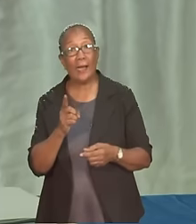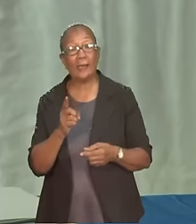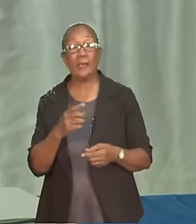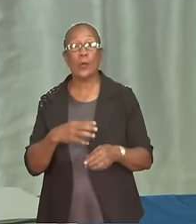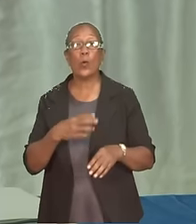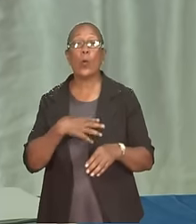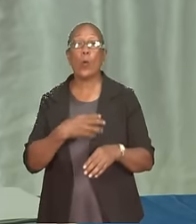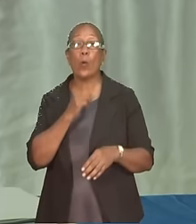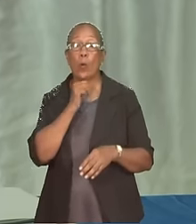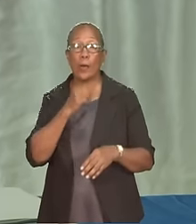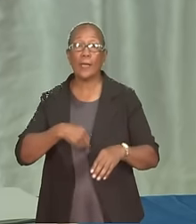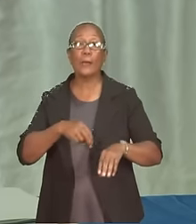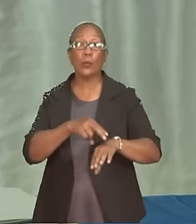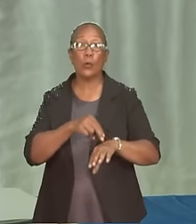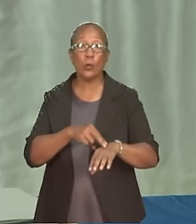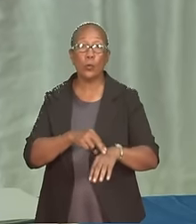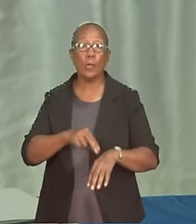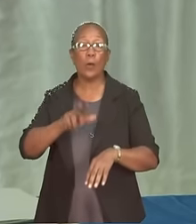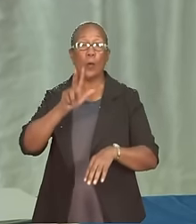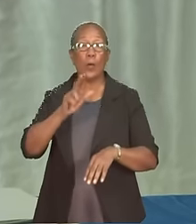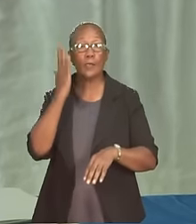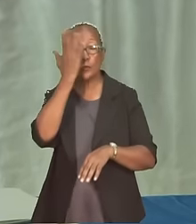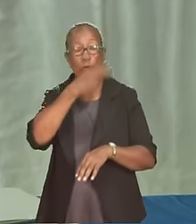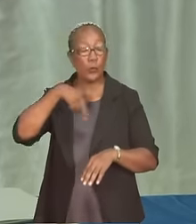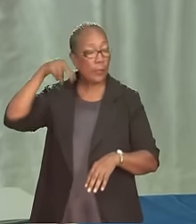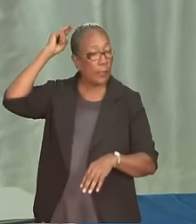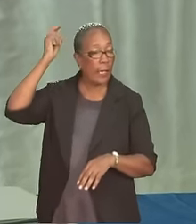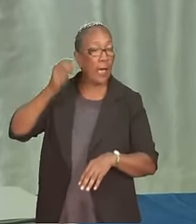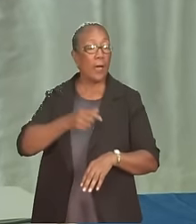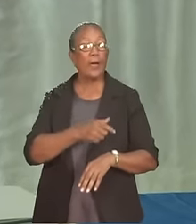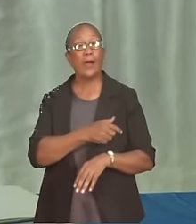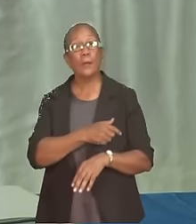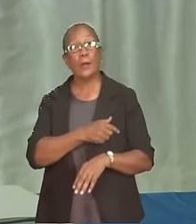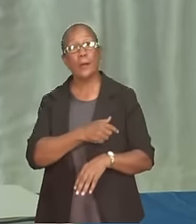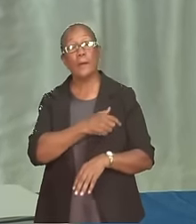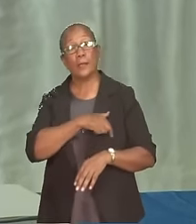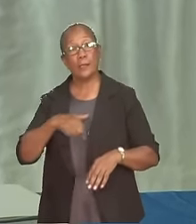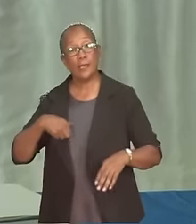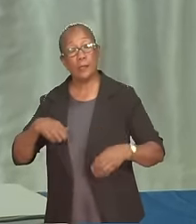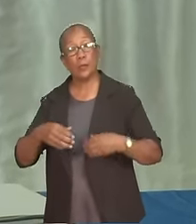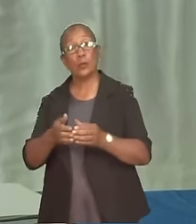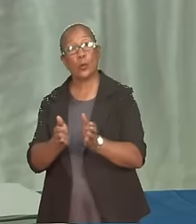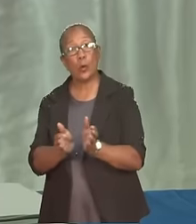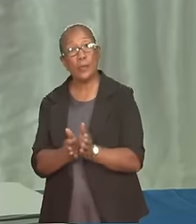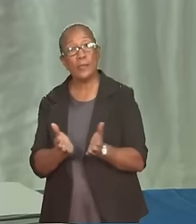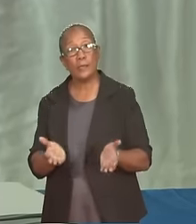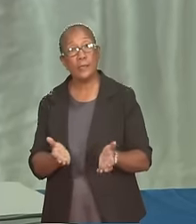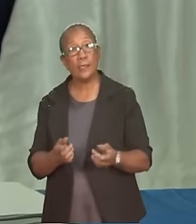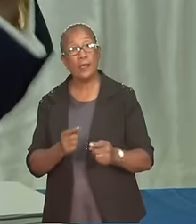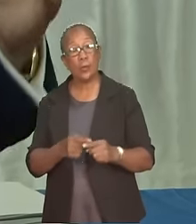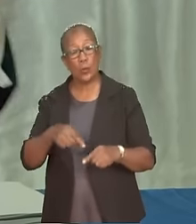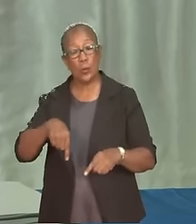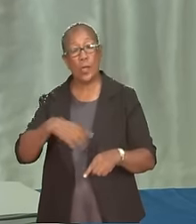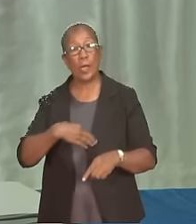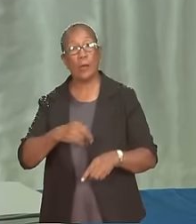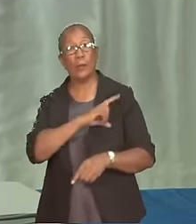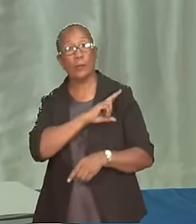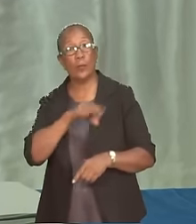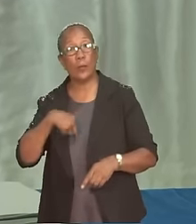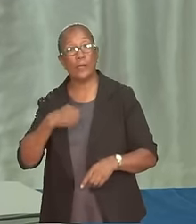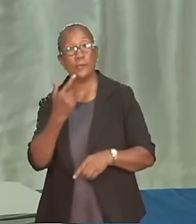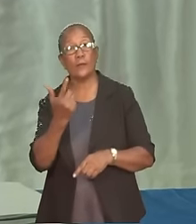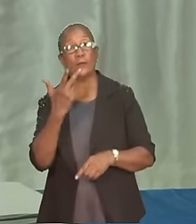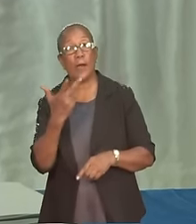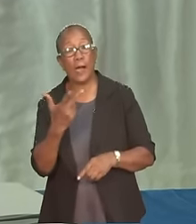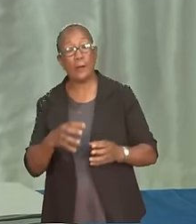nodig. West-Suriname, presidentiële commissie, ze hebben die expression of interest door uitgaan. En nu hebben we